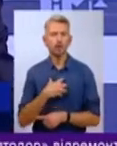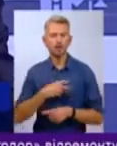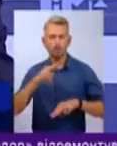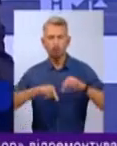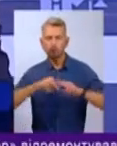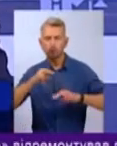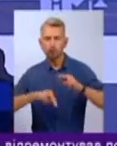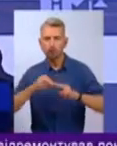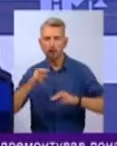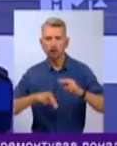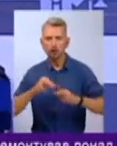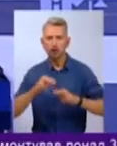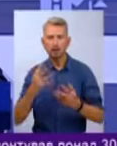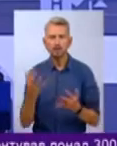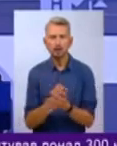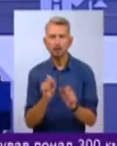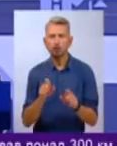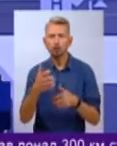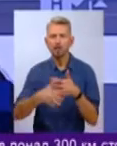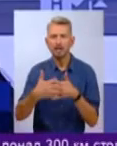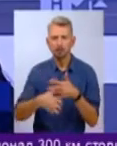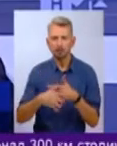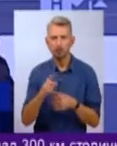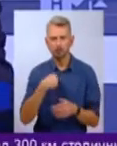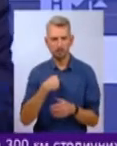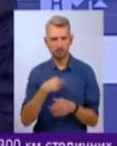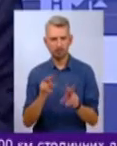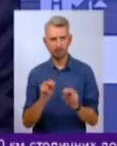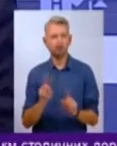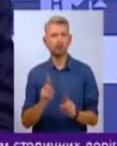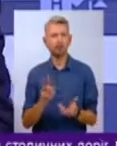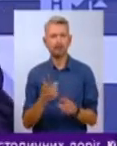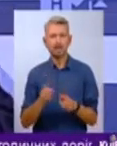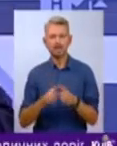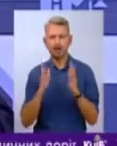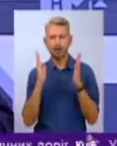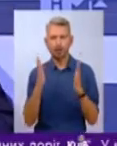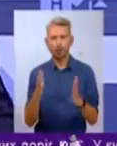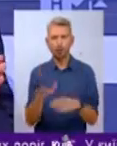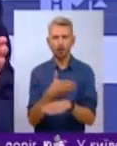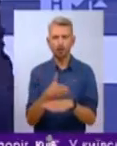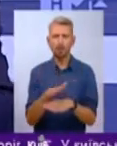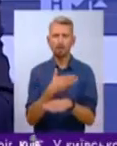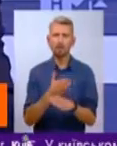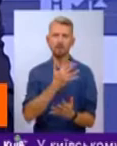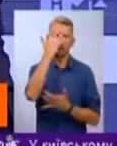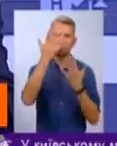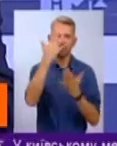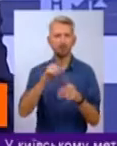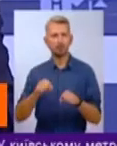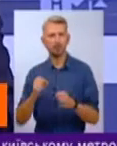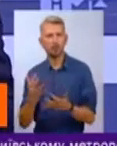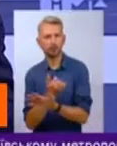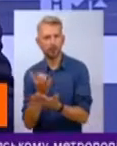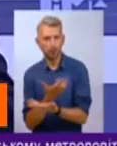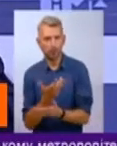побудувати, відповідно, знайти таку золоту середину. Знаєте, от ще таке для мене щастя. Це, знаєте, коридор між амбіціями і можливості їх задоволення. Тому